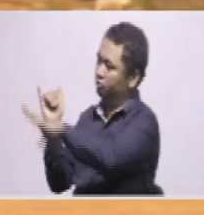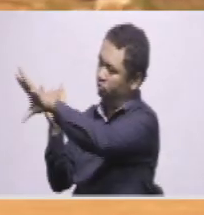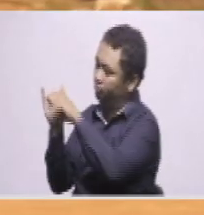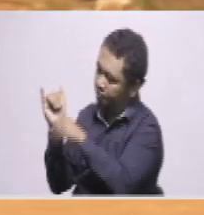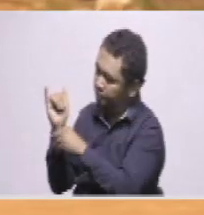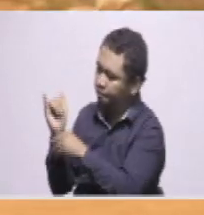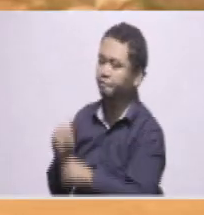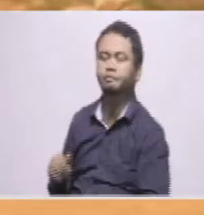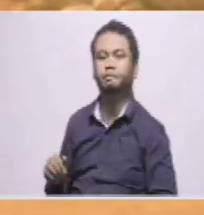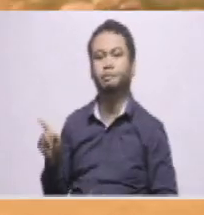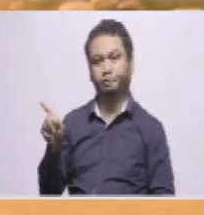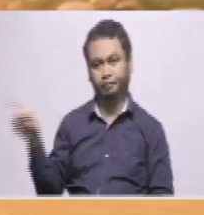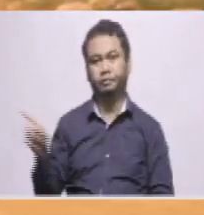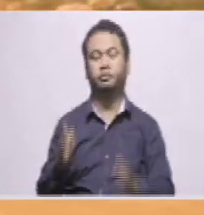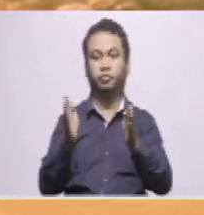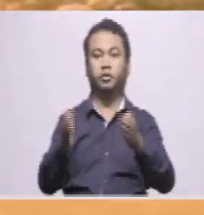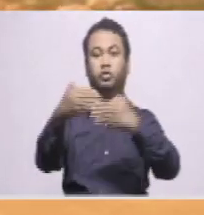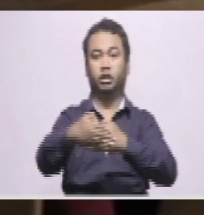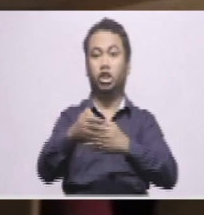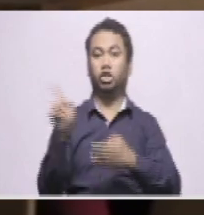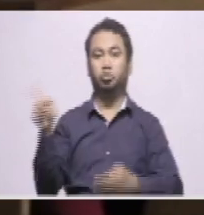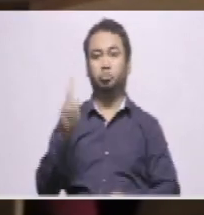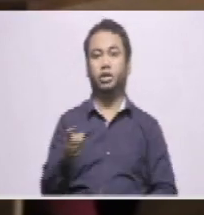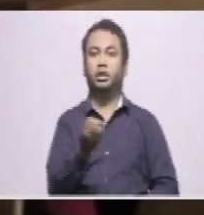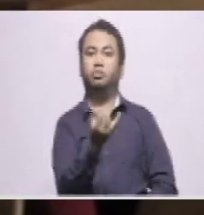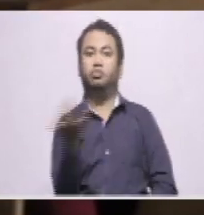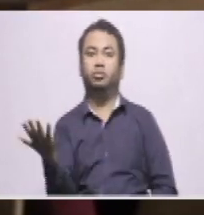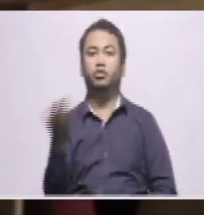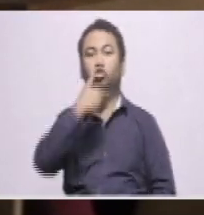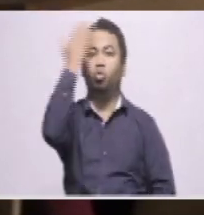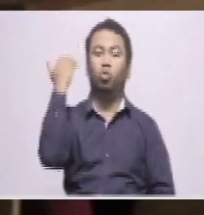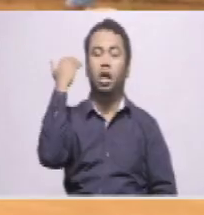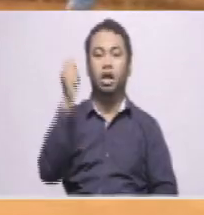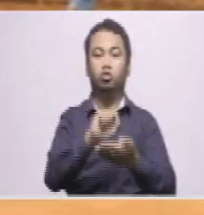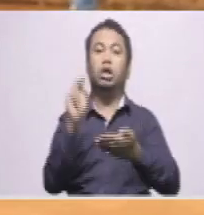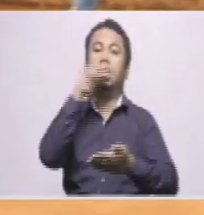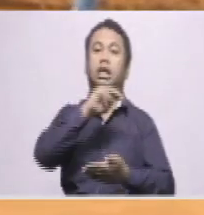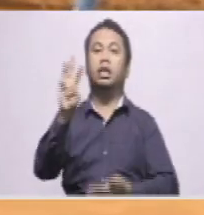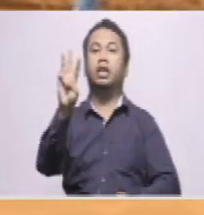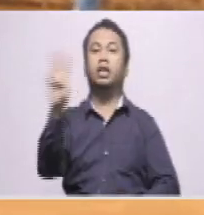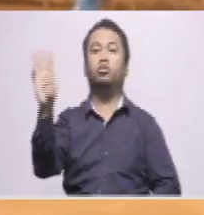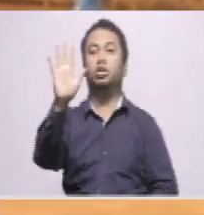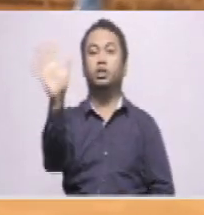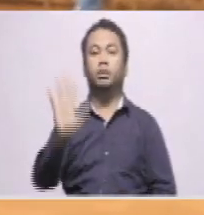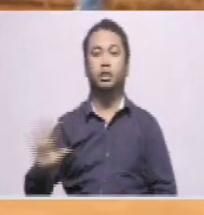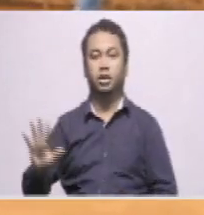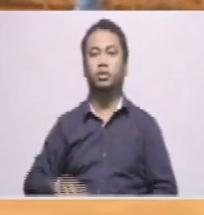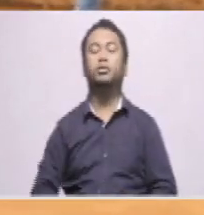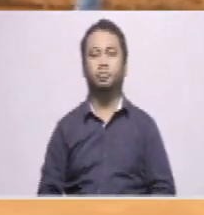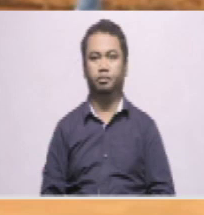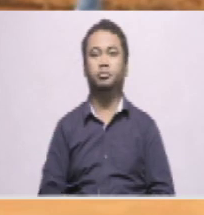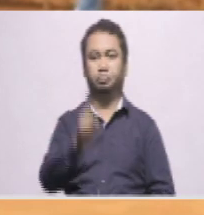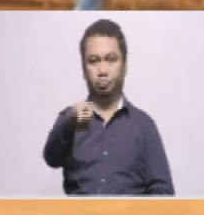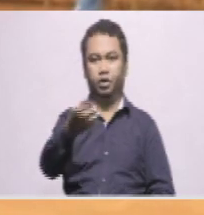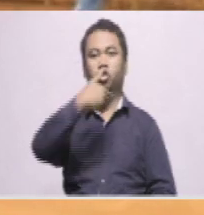de vote numéro 1 ity dia misy mpifidy voasoratra anarana 50 sy 50 ary efa nisy mpifidy